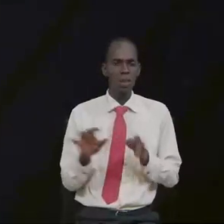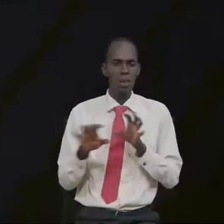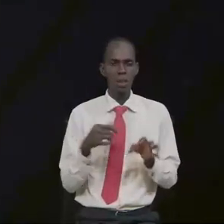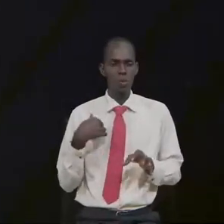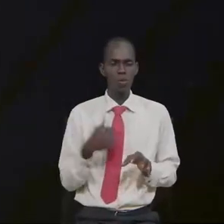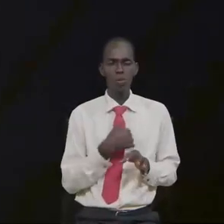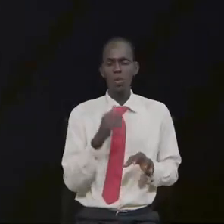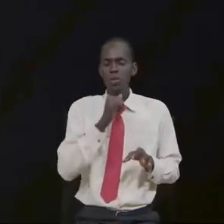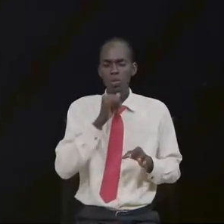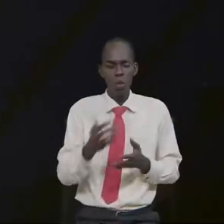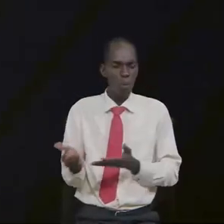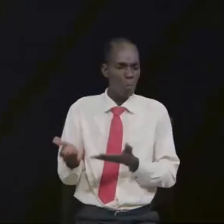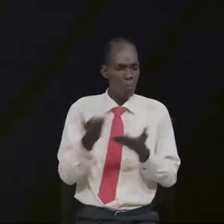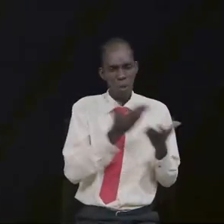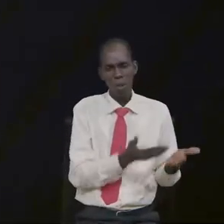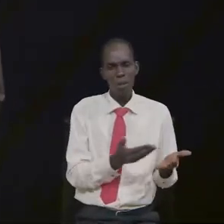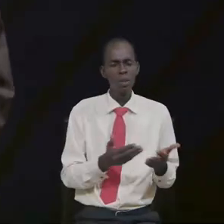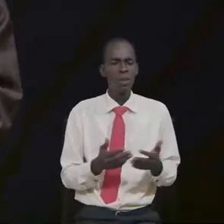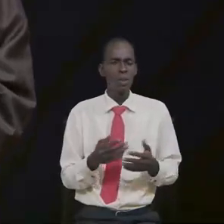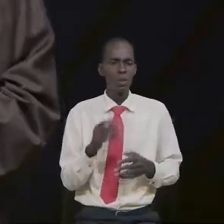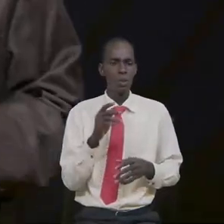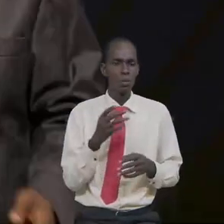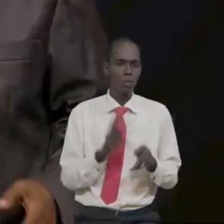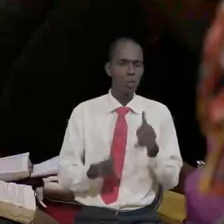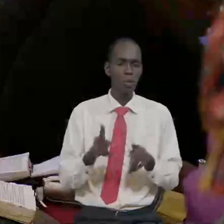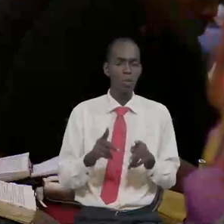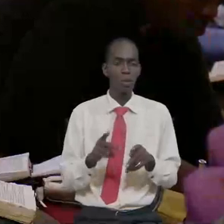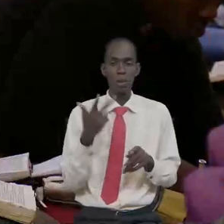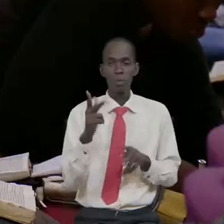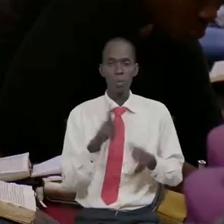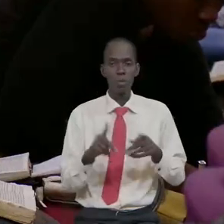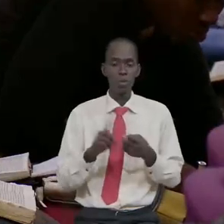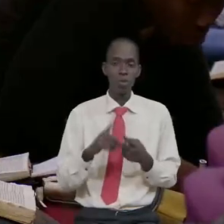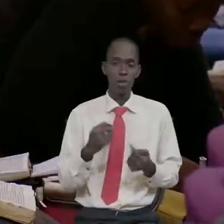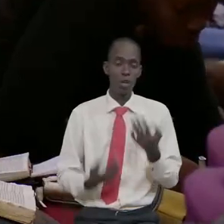Il répondit au roi, certainement au roi. Le verset 25 dit,